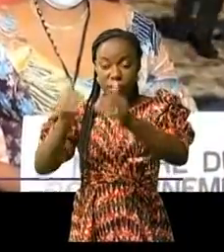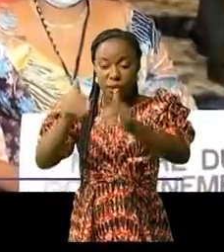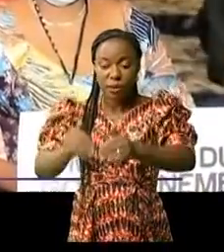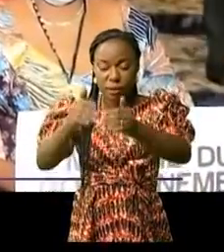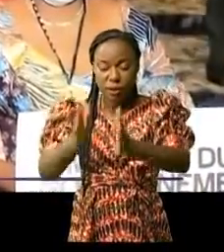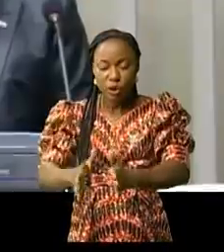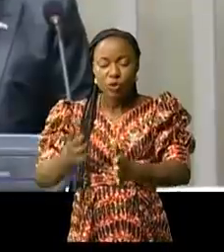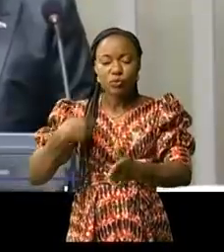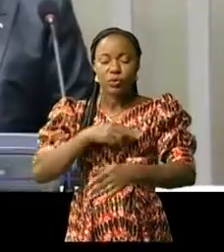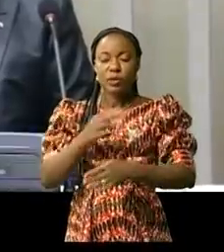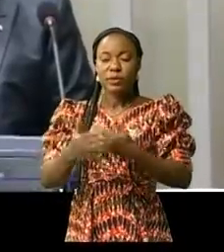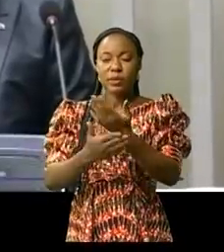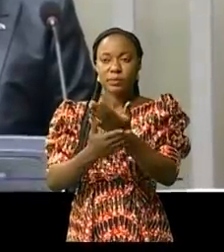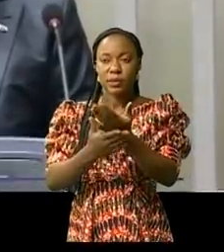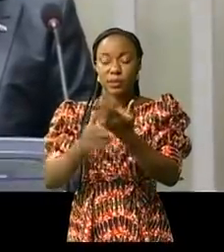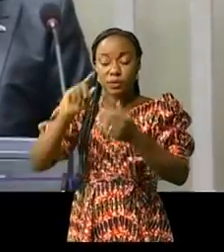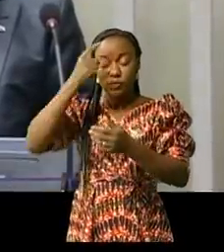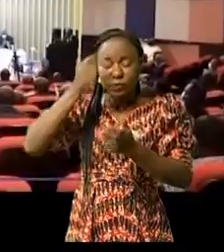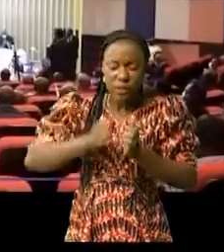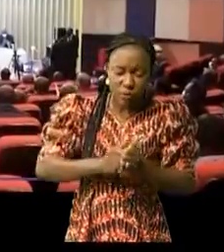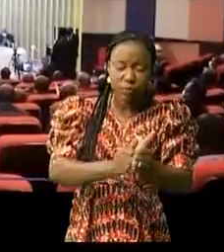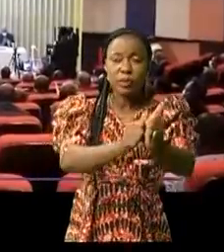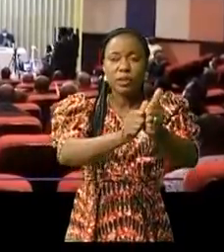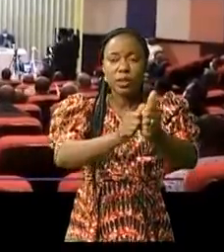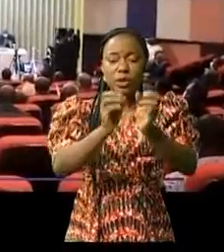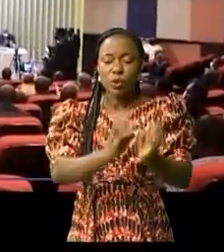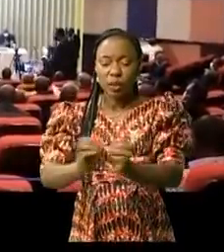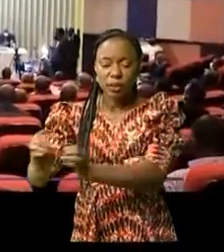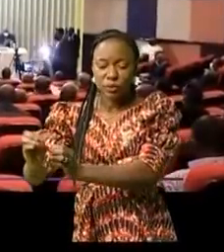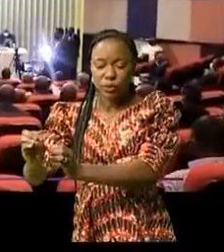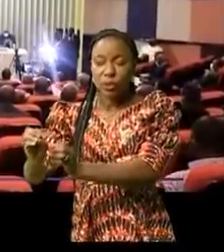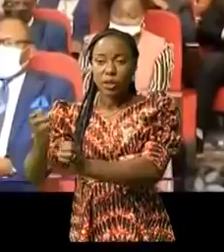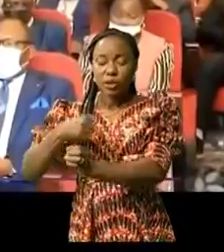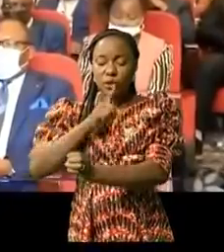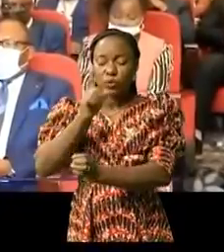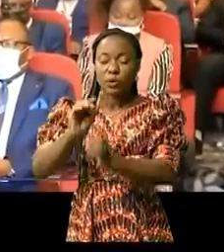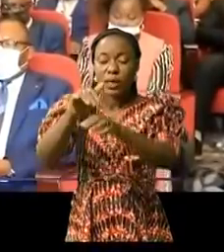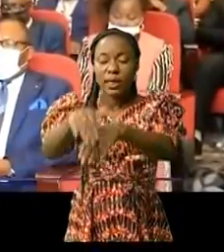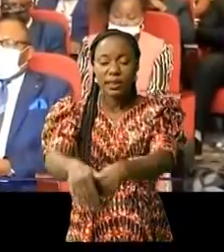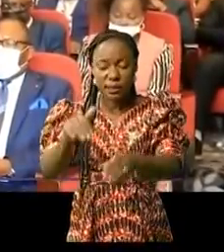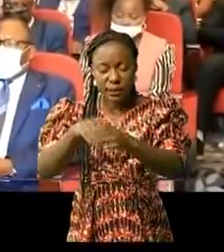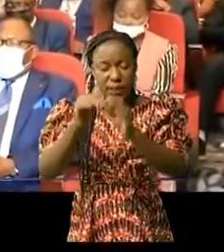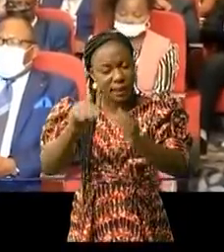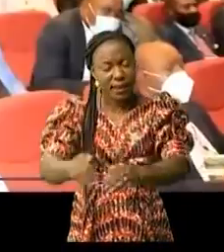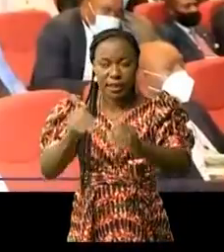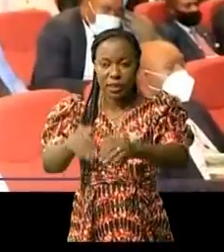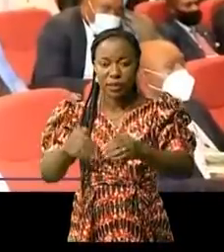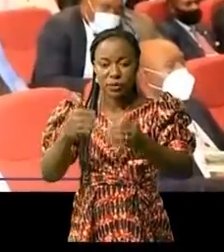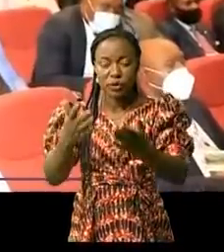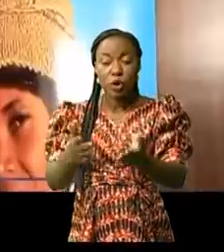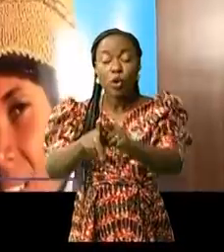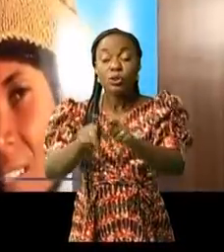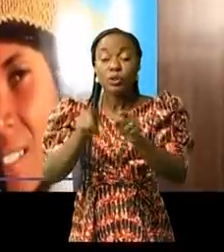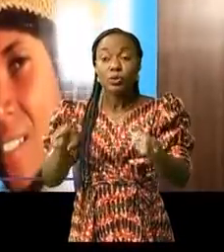gouvernement d'accompagner les organisations qui sont engagés dans le secteur agricole il ya